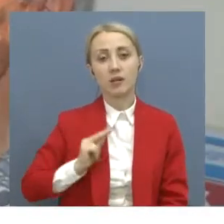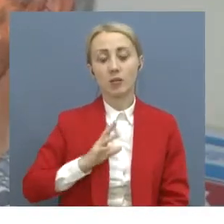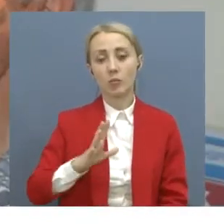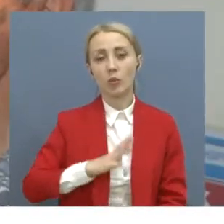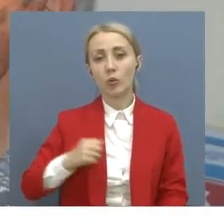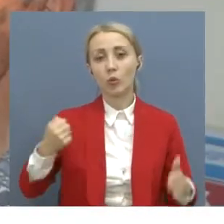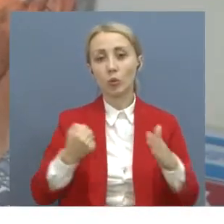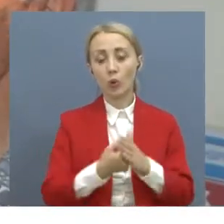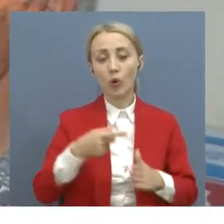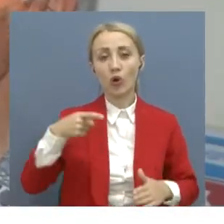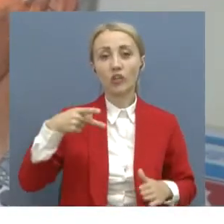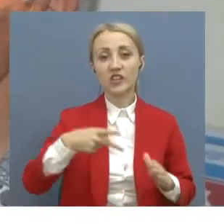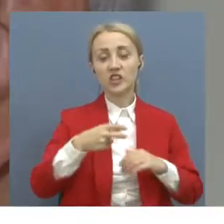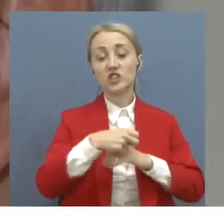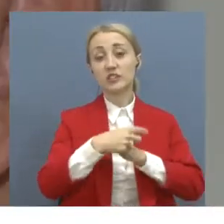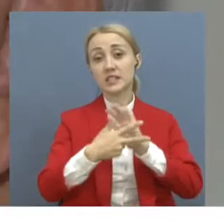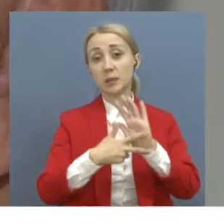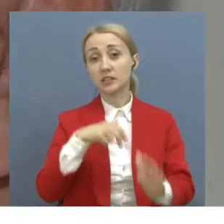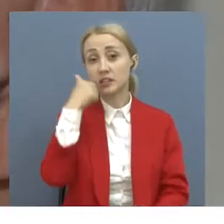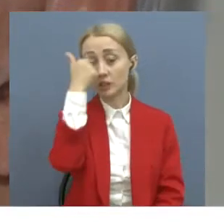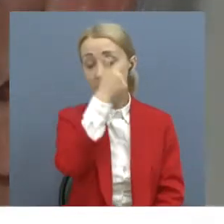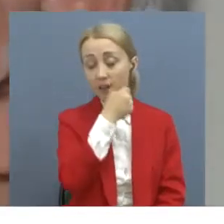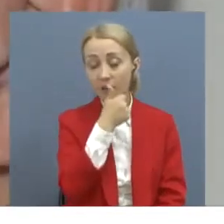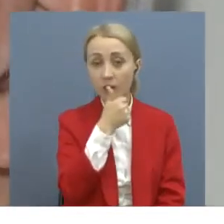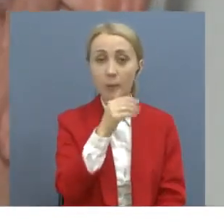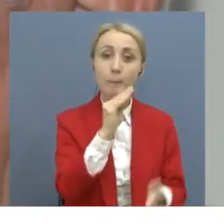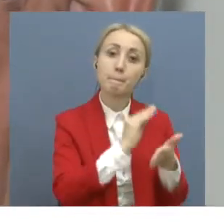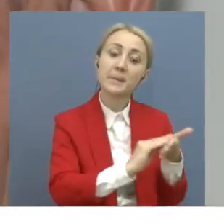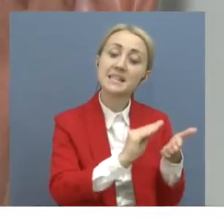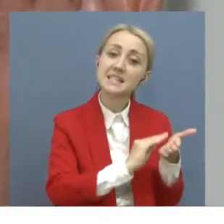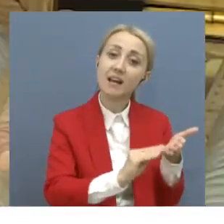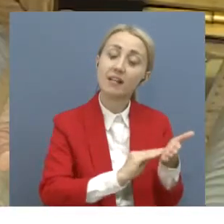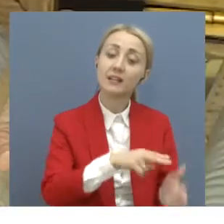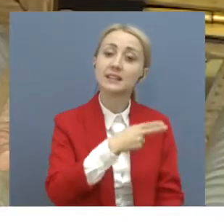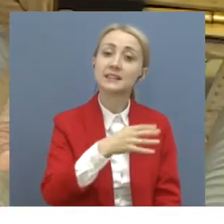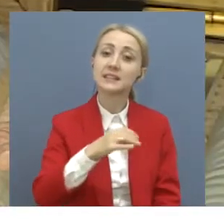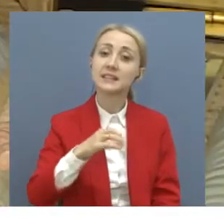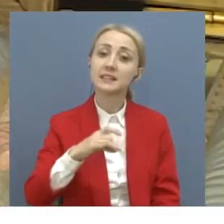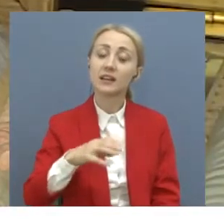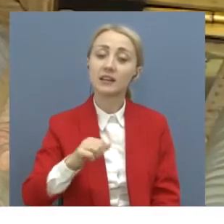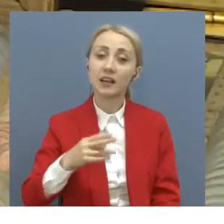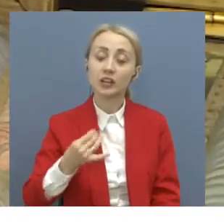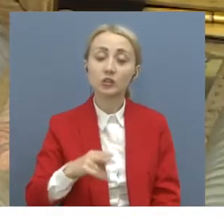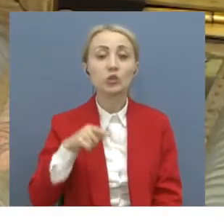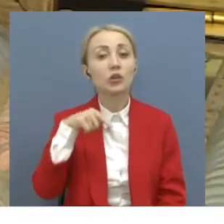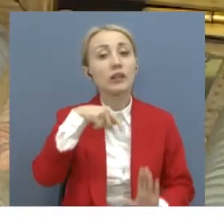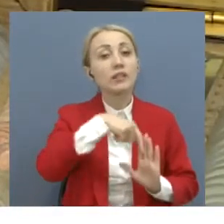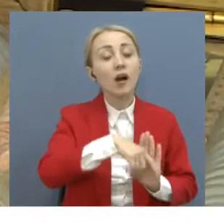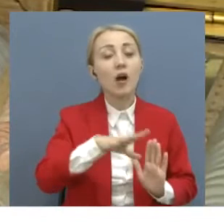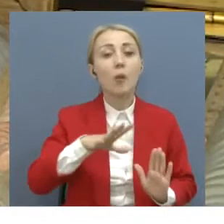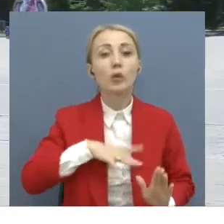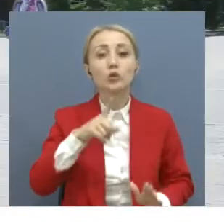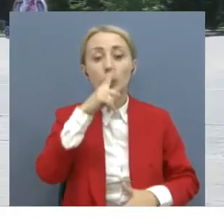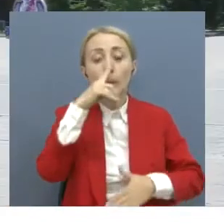Серік Қабдошұлы қазір ғылым мен практиканы біріктіру, ақ халаттыларға лайықты жағдай жасауды ойлайды. Сондықтан облыстық денсаулық сақтау